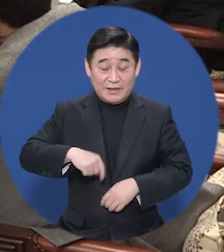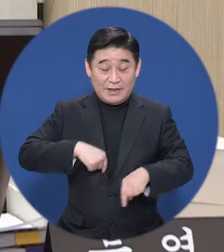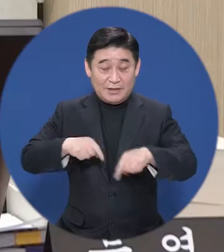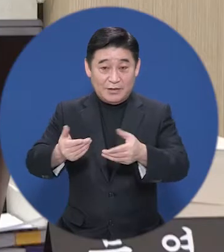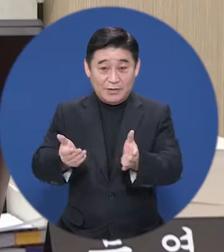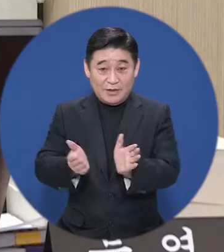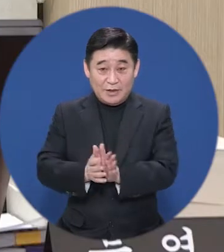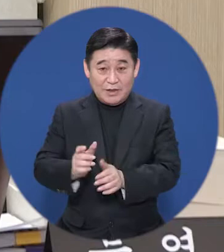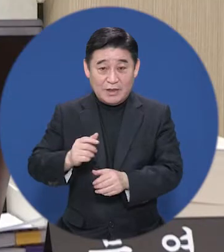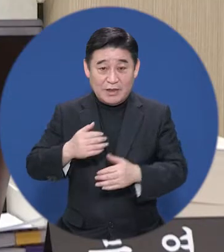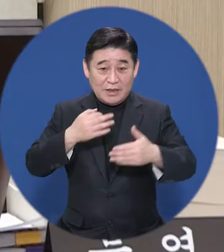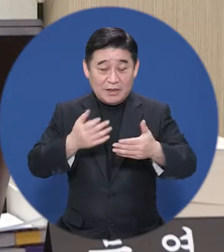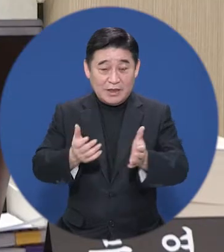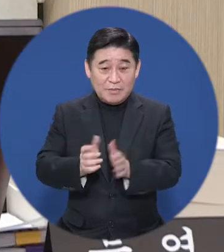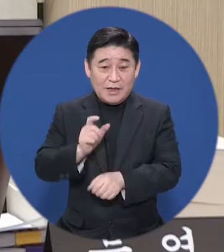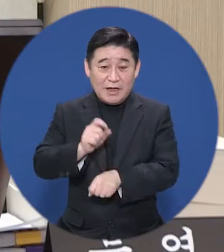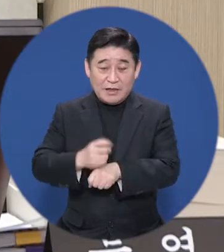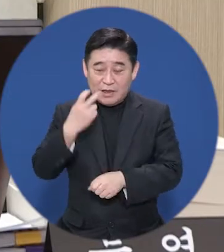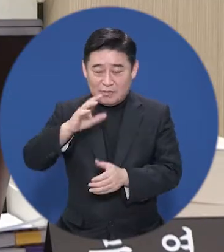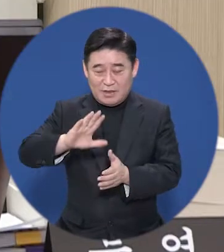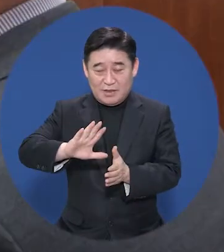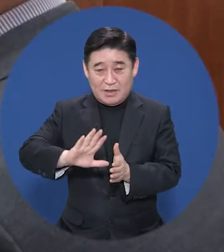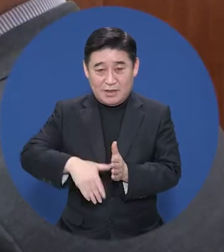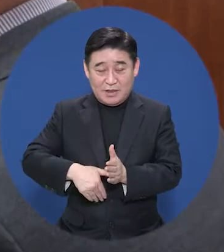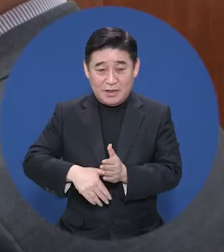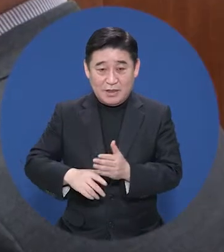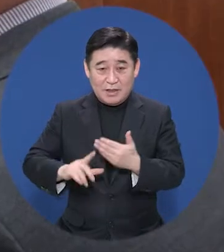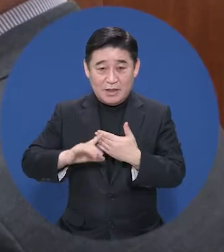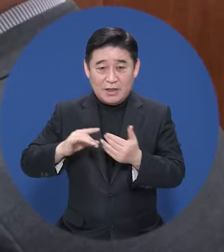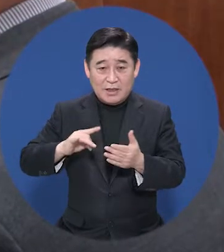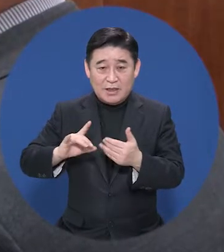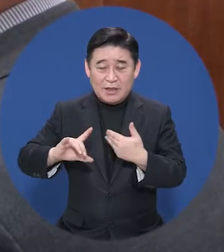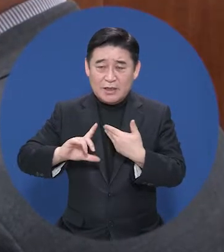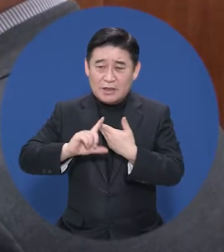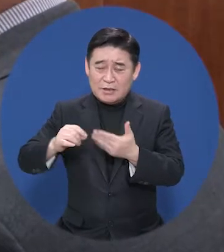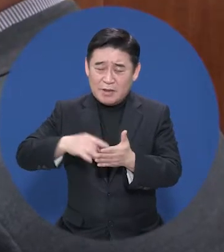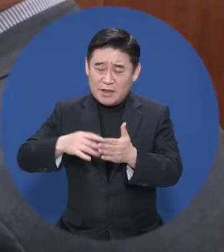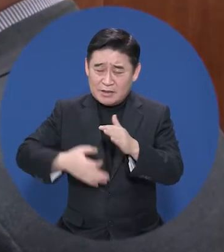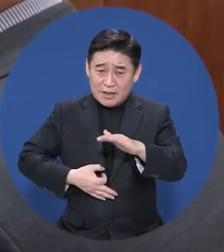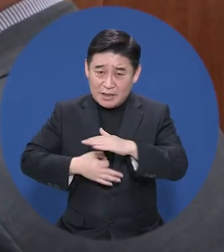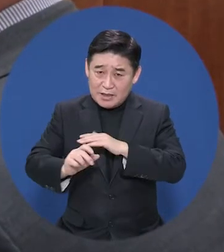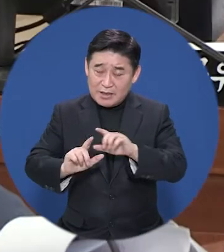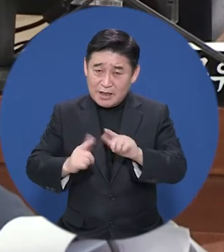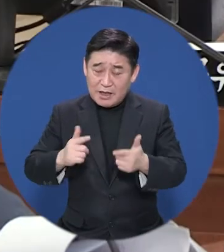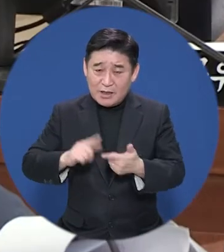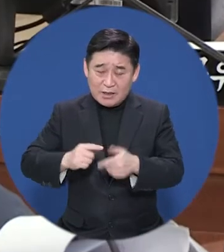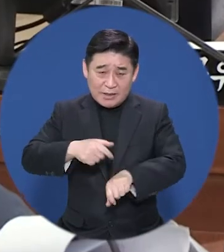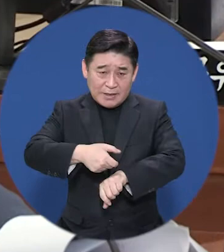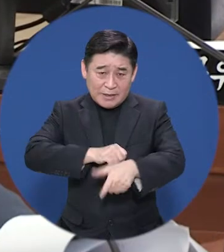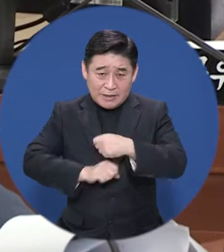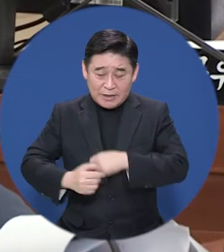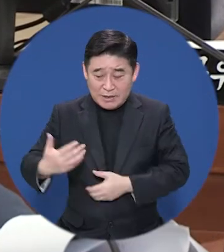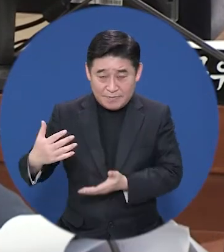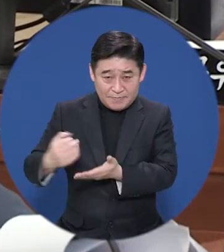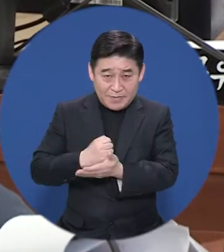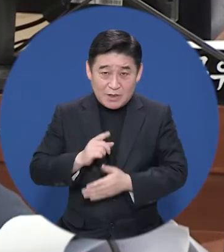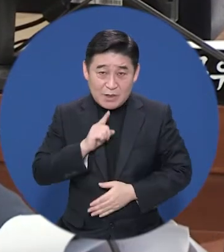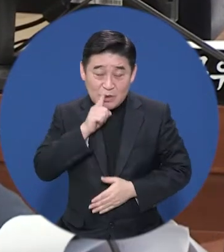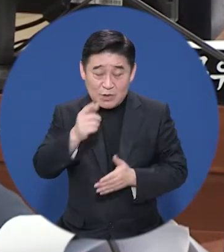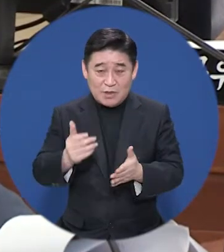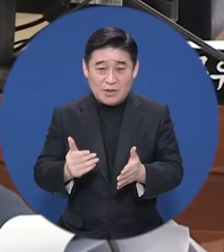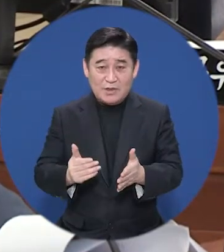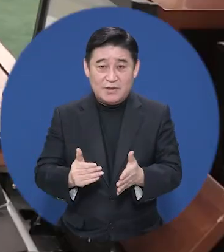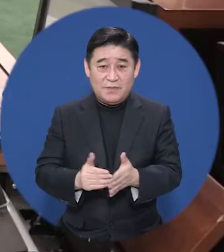행정자치위원회가 재무국 행정사무감사에서 지방세 체납과 관련해서는 보다 적극적인 징수를 요청했습니다.